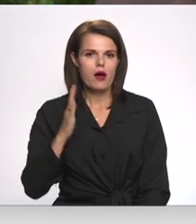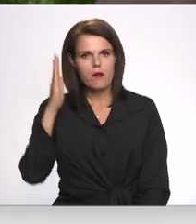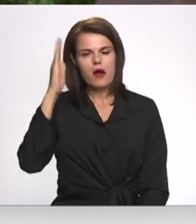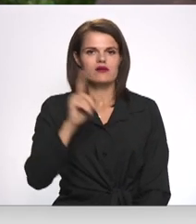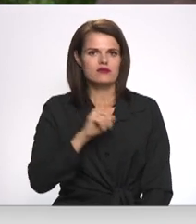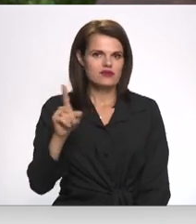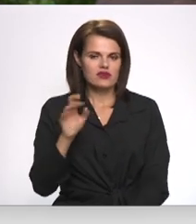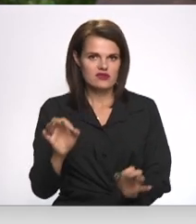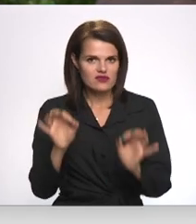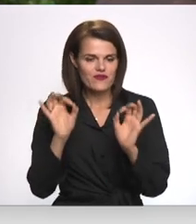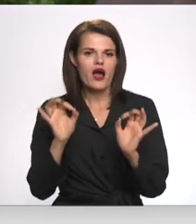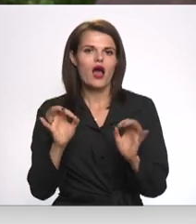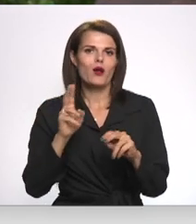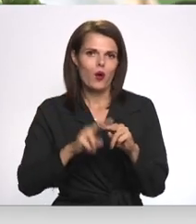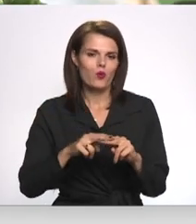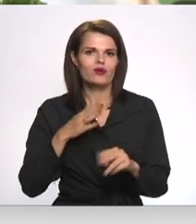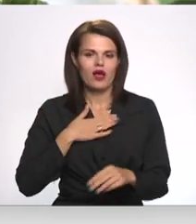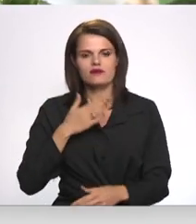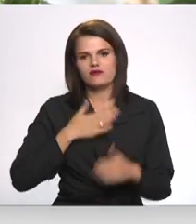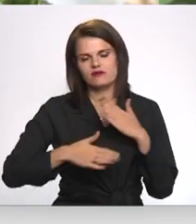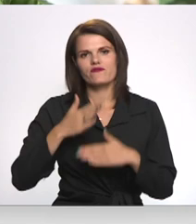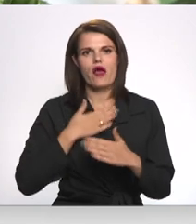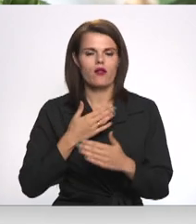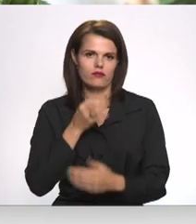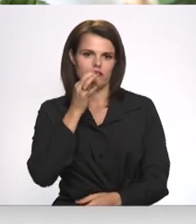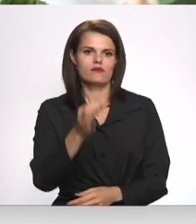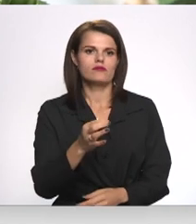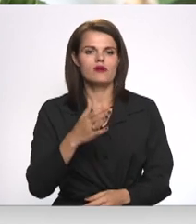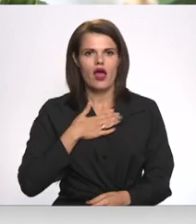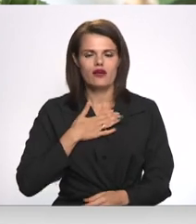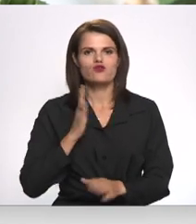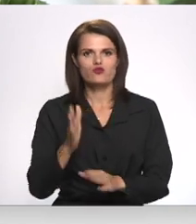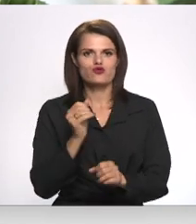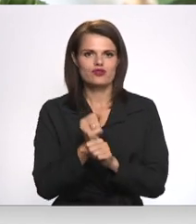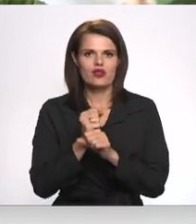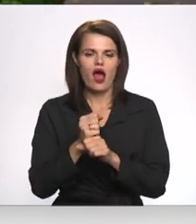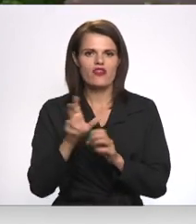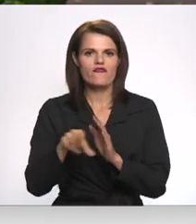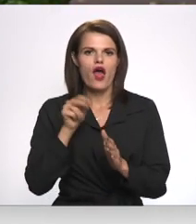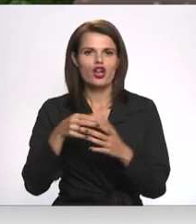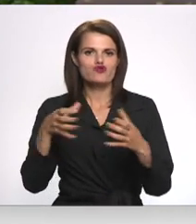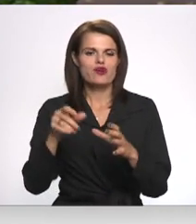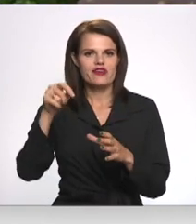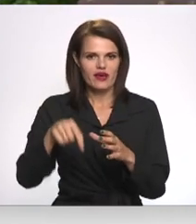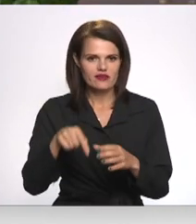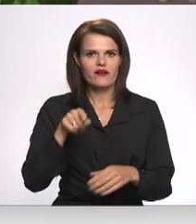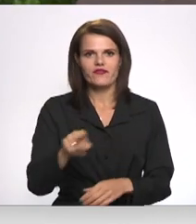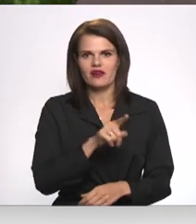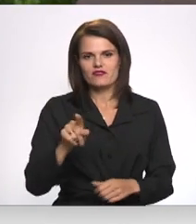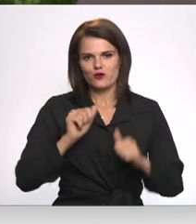man balss ir svarīga. Un es gribu izteikties. Es būšu iecirkņa darbinieks. Tas ir gods būt